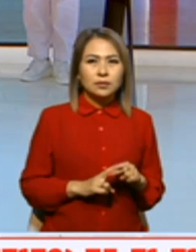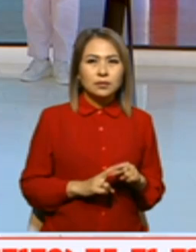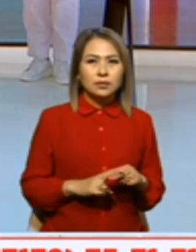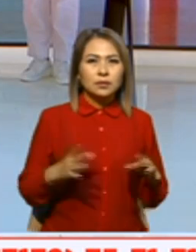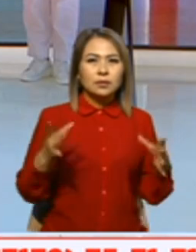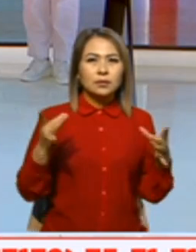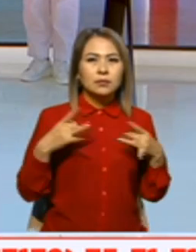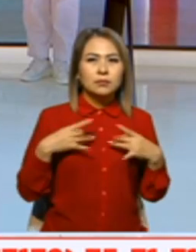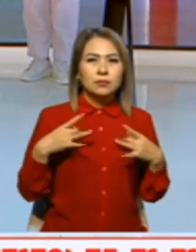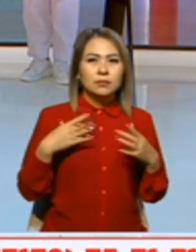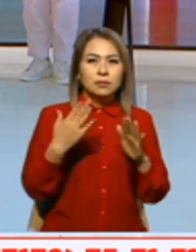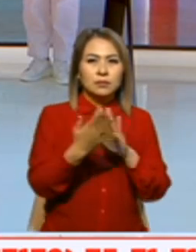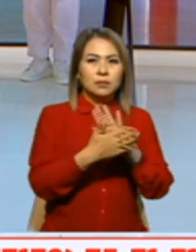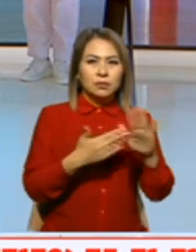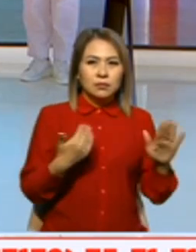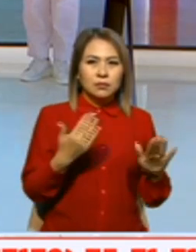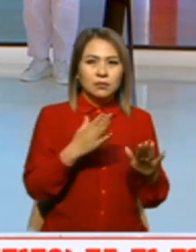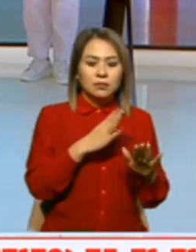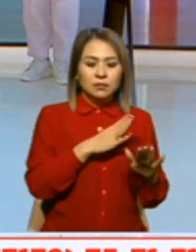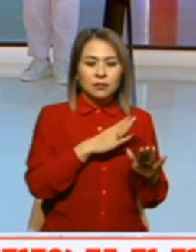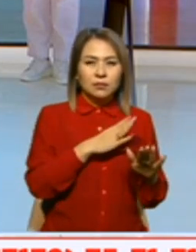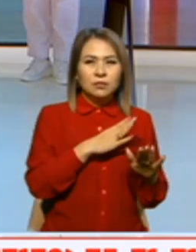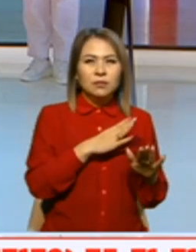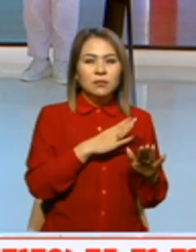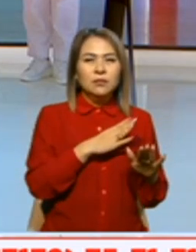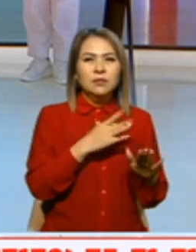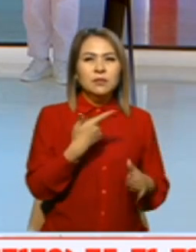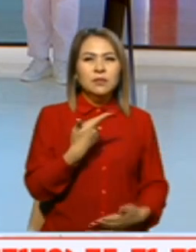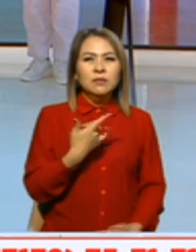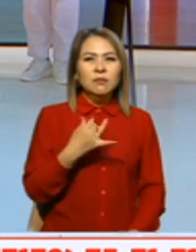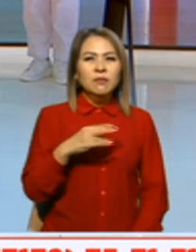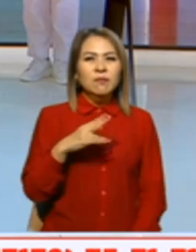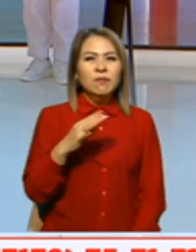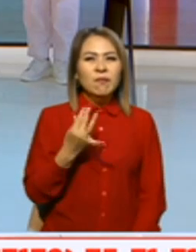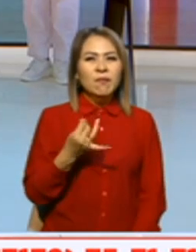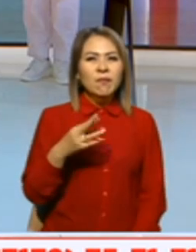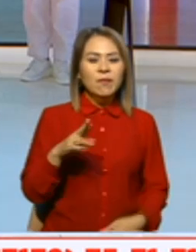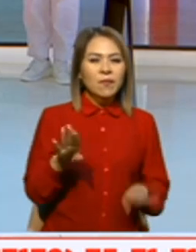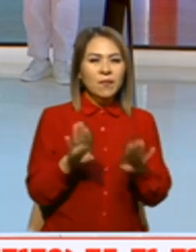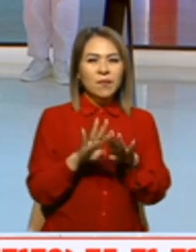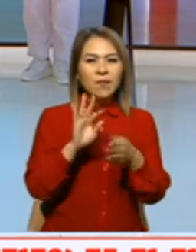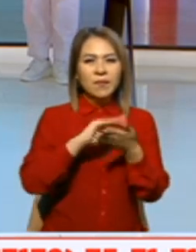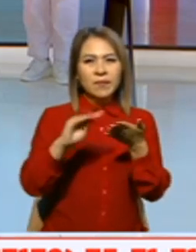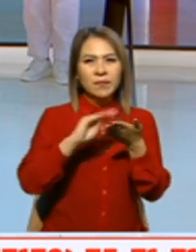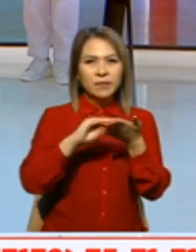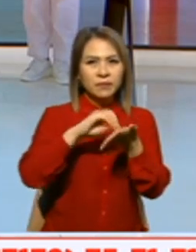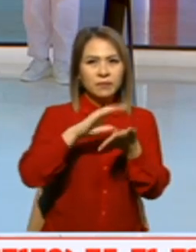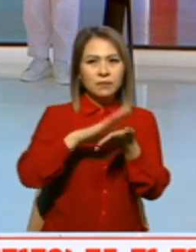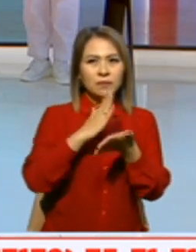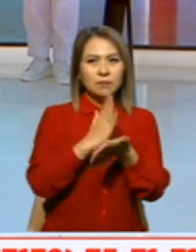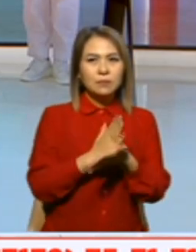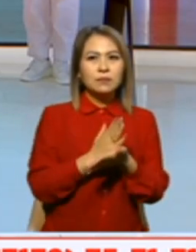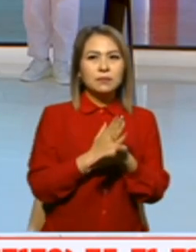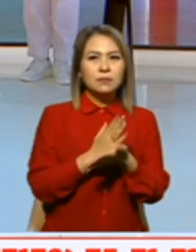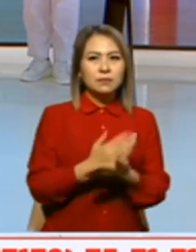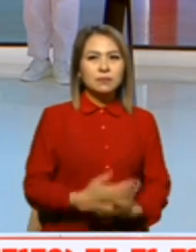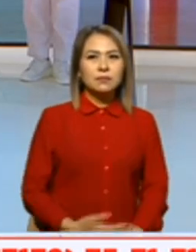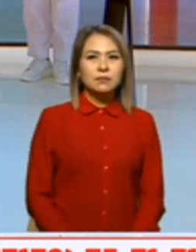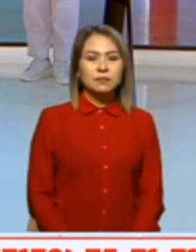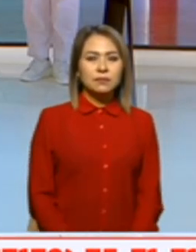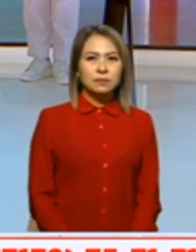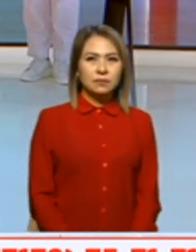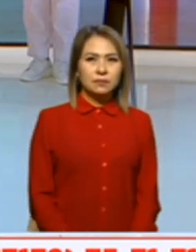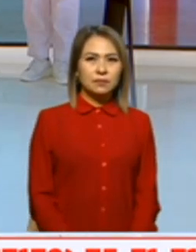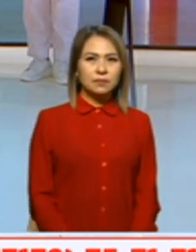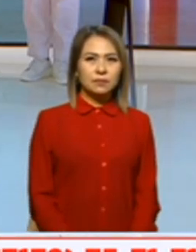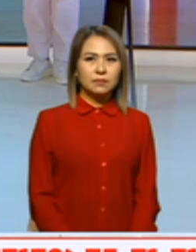невропатологқа врачқа апарған. Сөйтіп жаңағы гипоксия деген. Гипоксия деп жазып келді бізге нені. Диагнозды